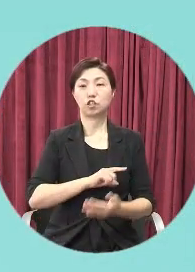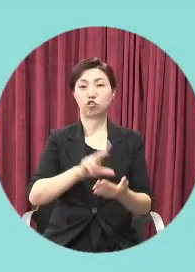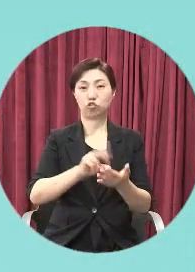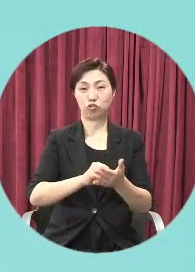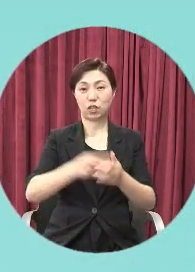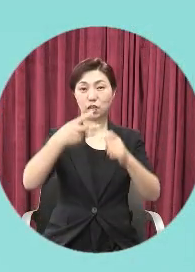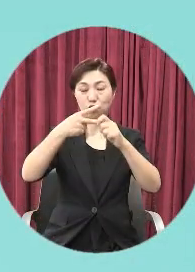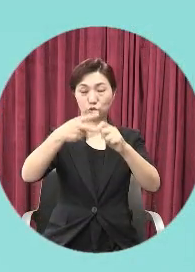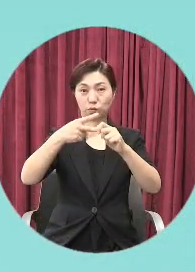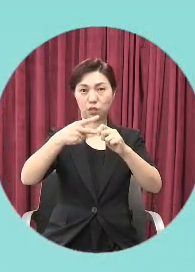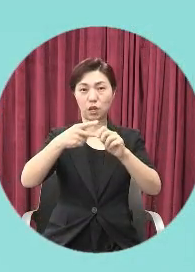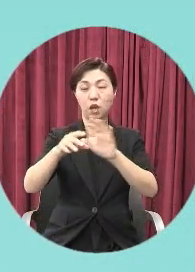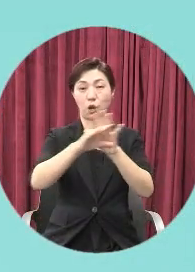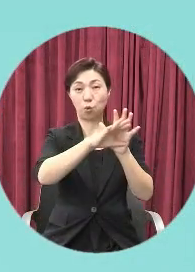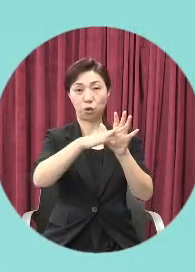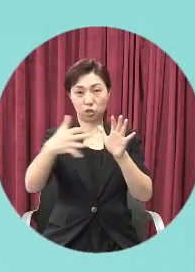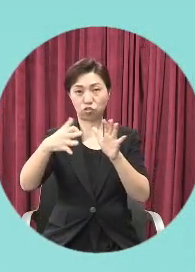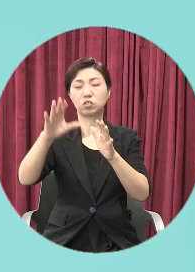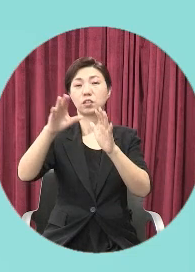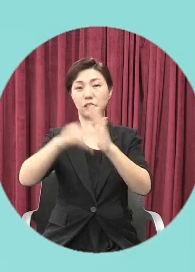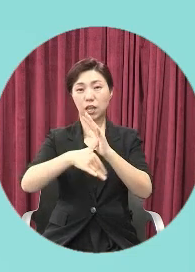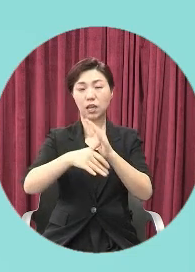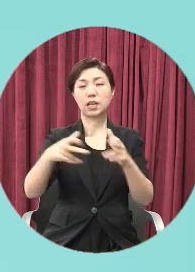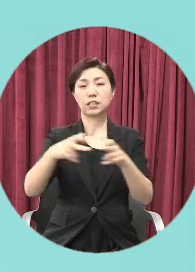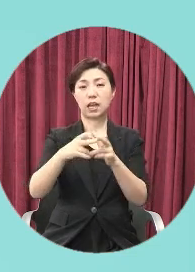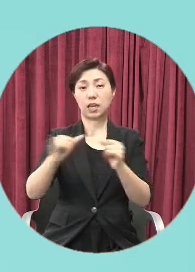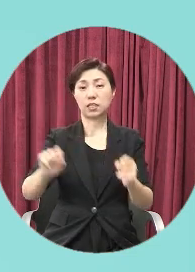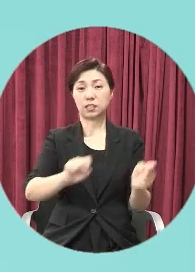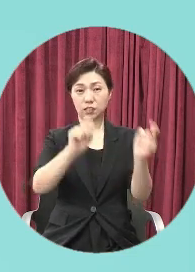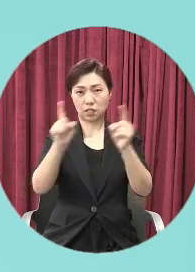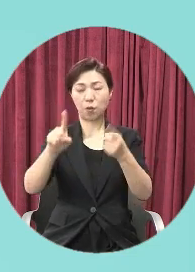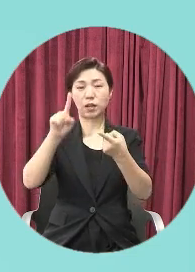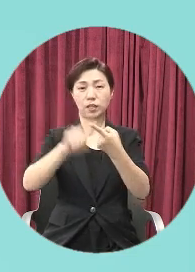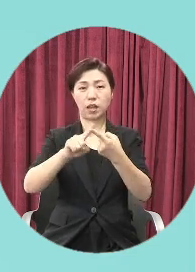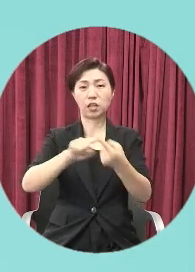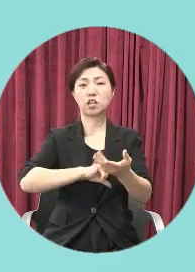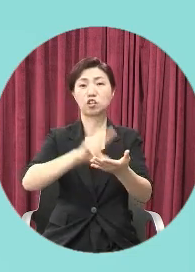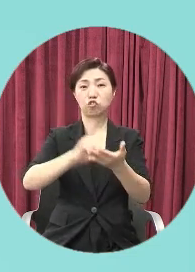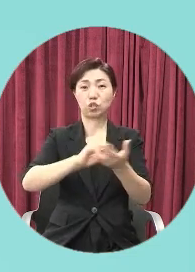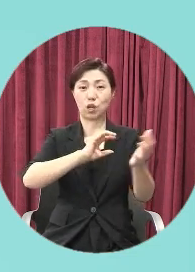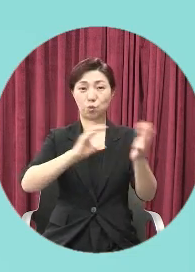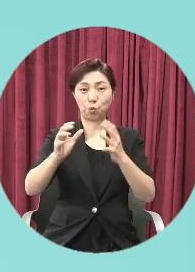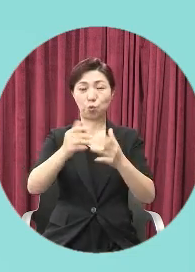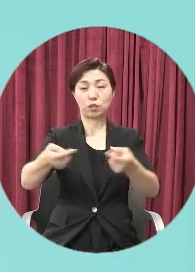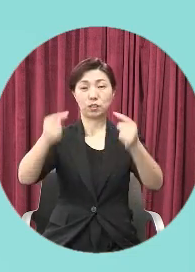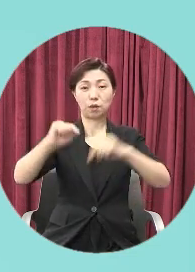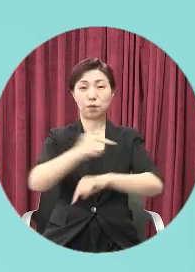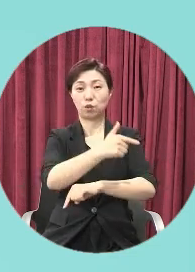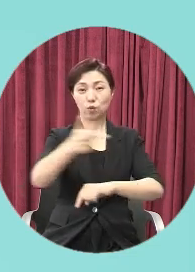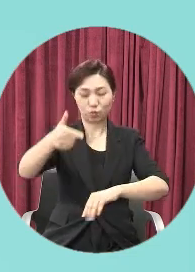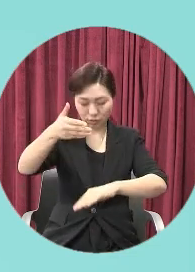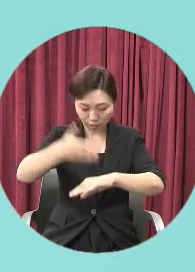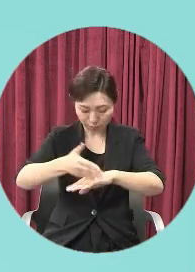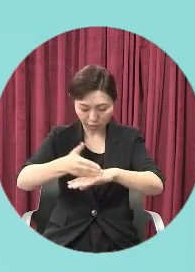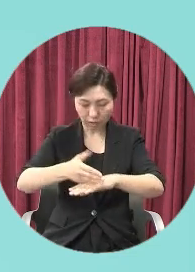팬데믹 시대와 장애인 재활 발표를 해주신 교수님께 감사드립니다. 그리고 섹션